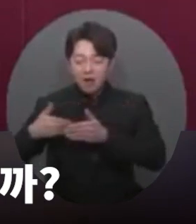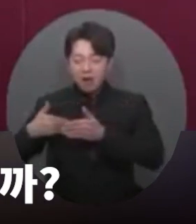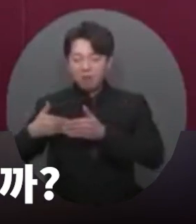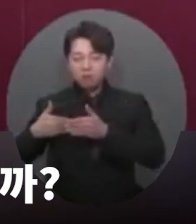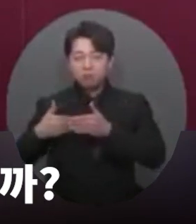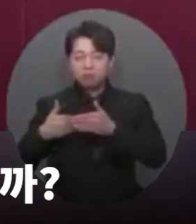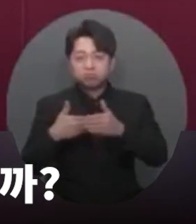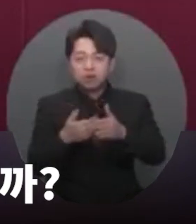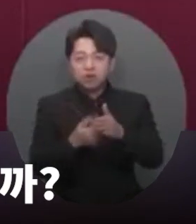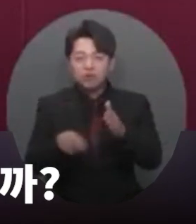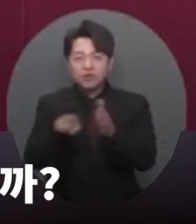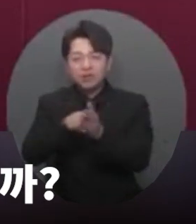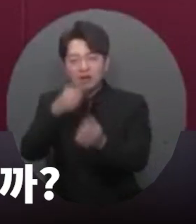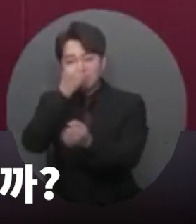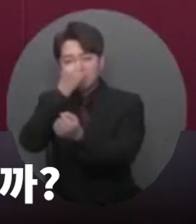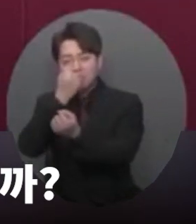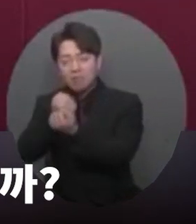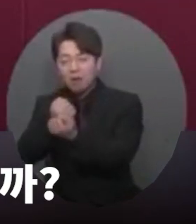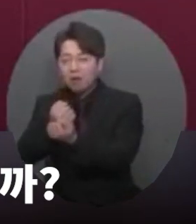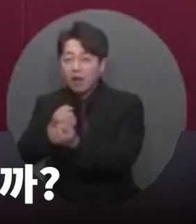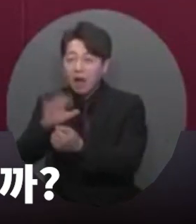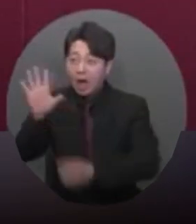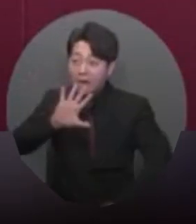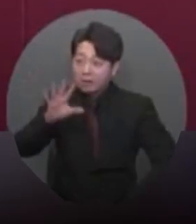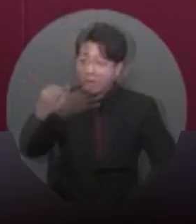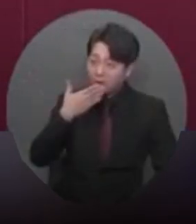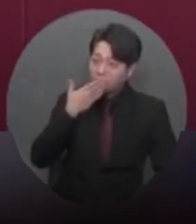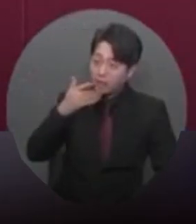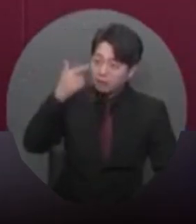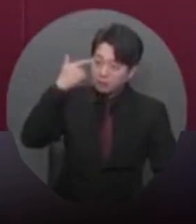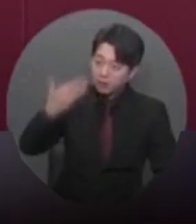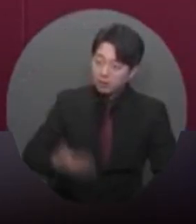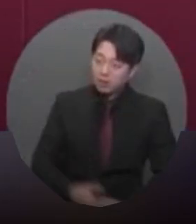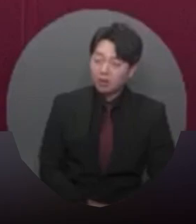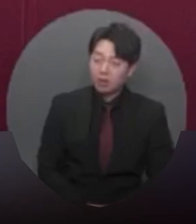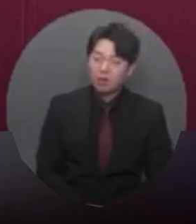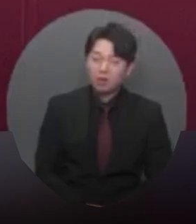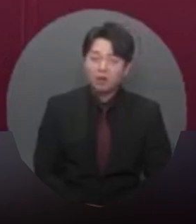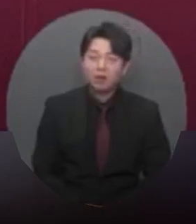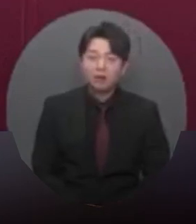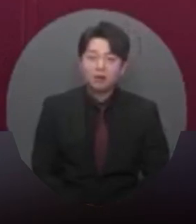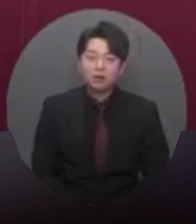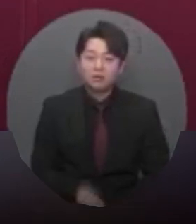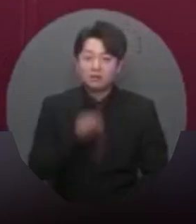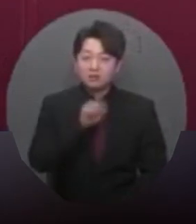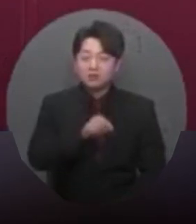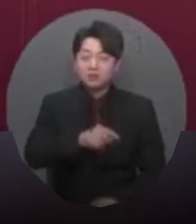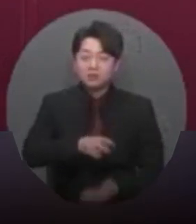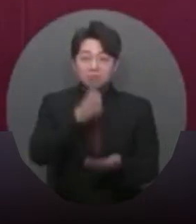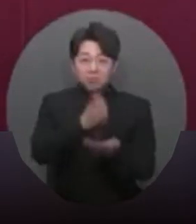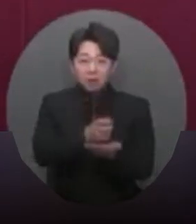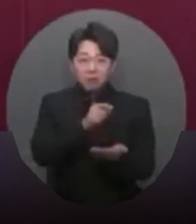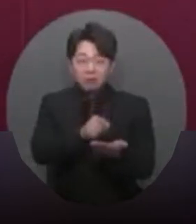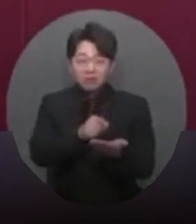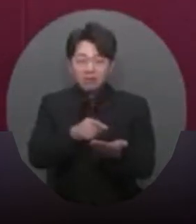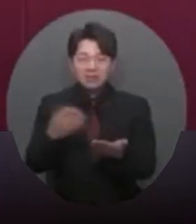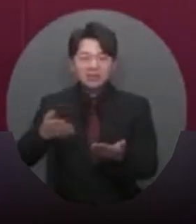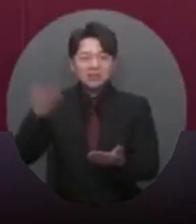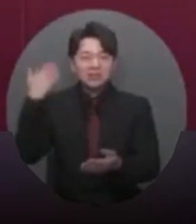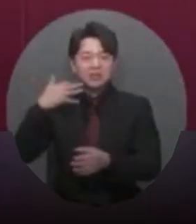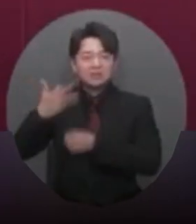아니라고 말 하실 수 있습니까 가족도 특별법은 18년 논란의 종지부 가 아니라